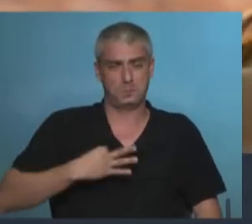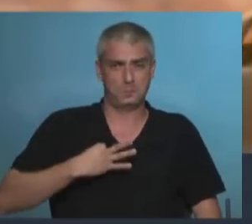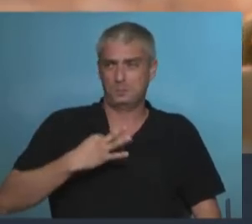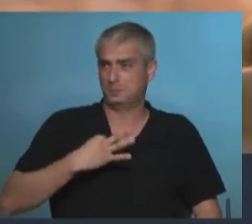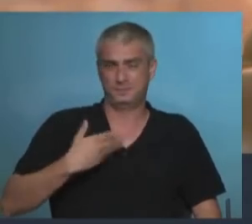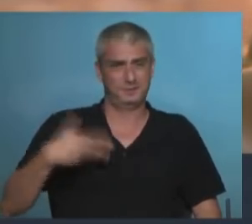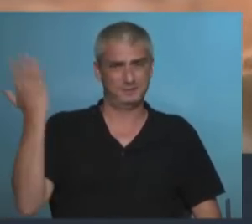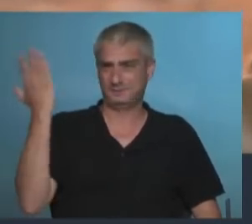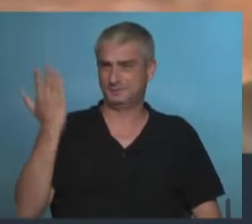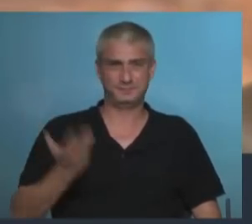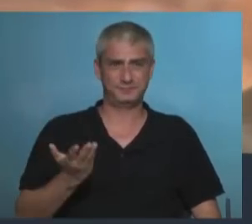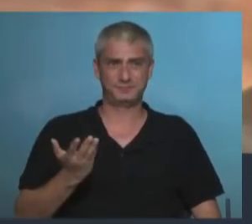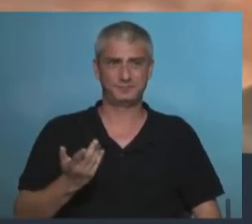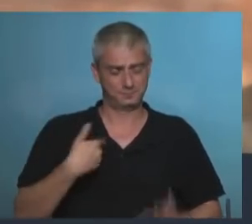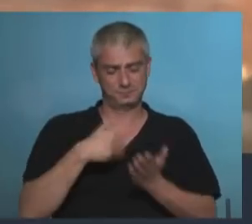לזה, כאילו, אתה ממשיך.